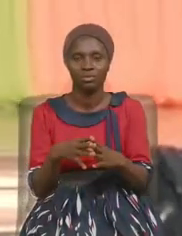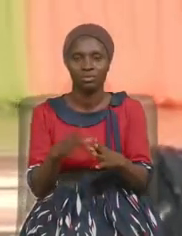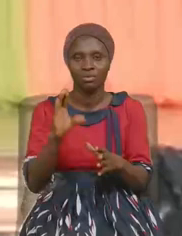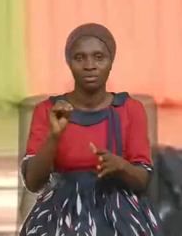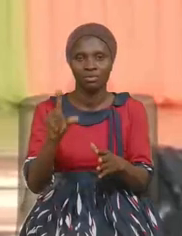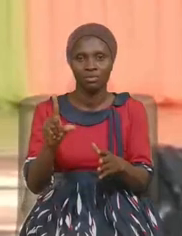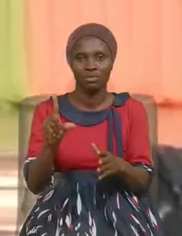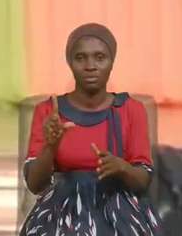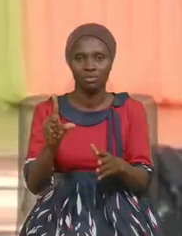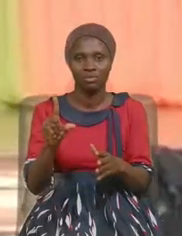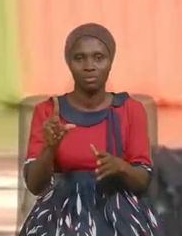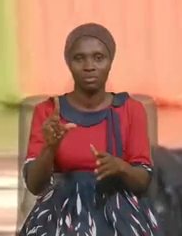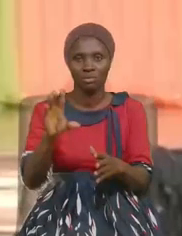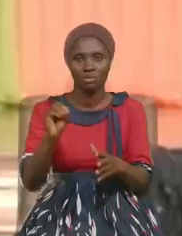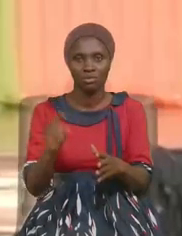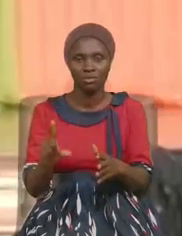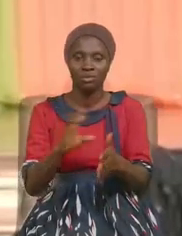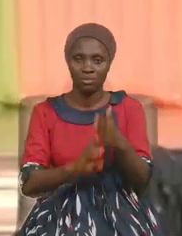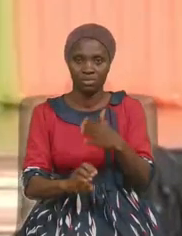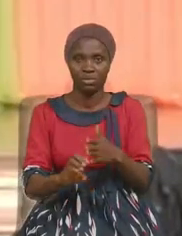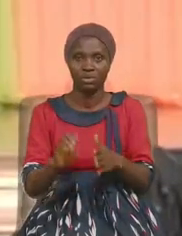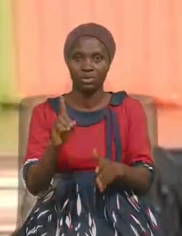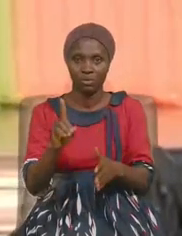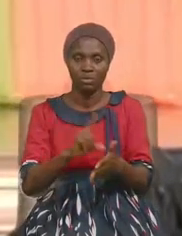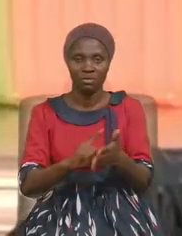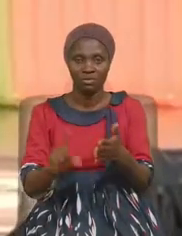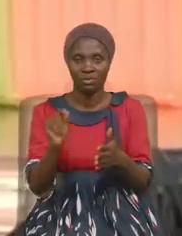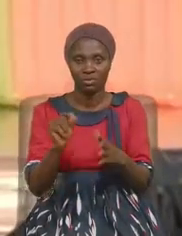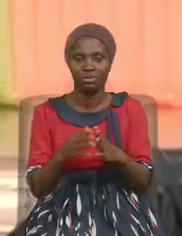1, nous lisons à partir du verset 20.